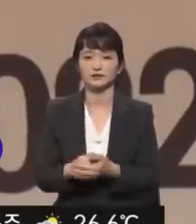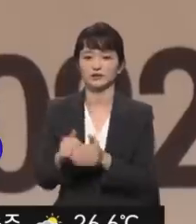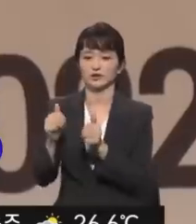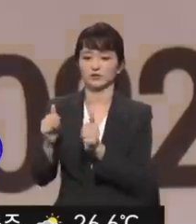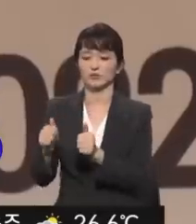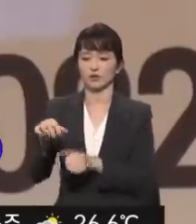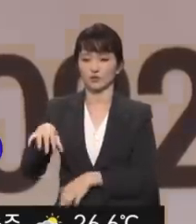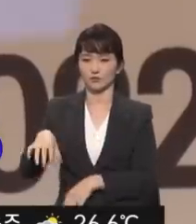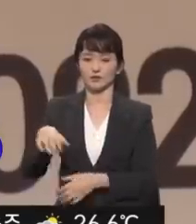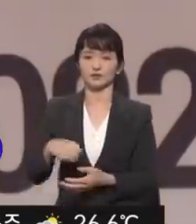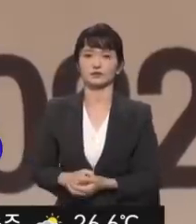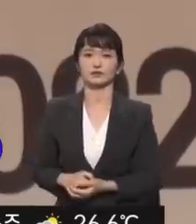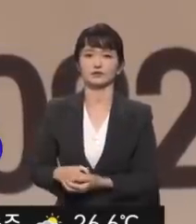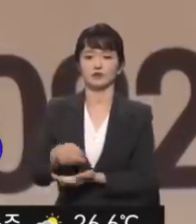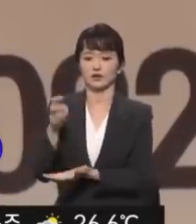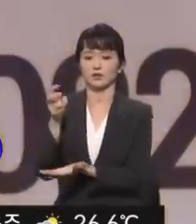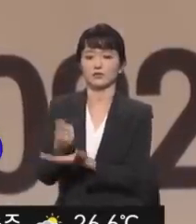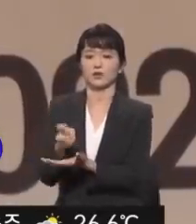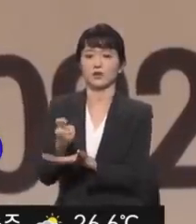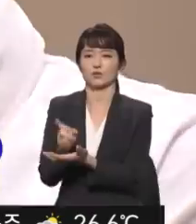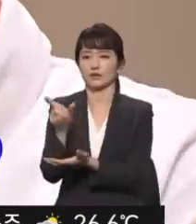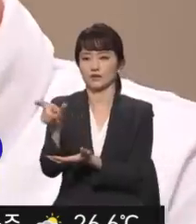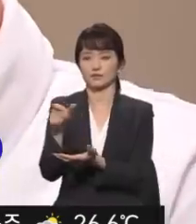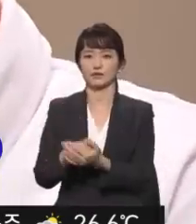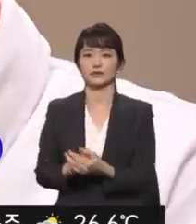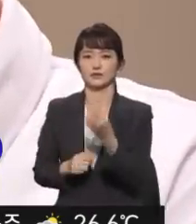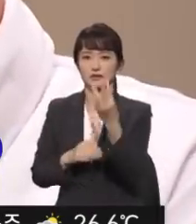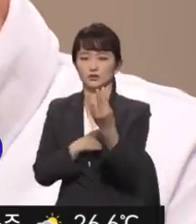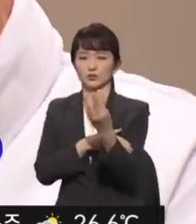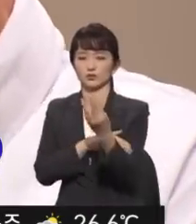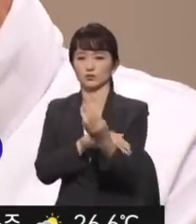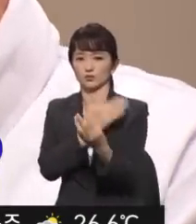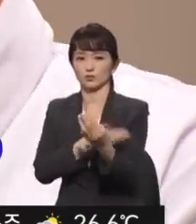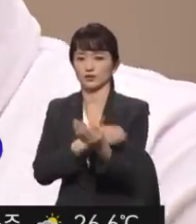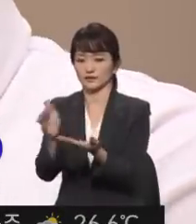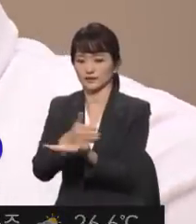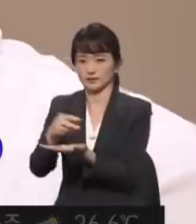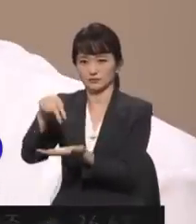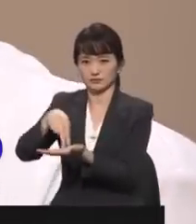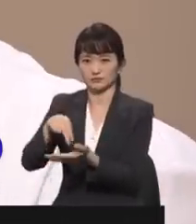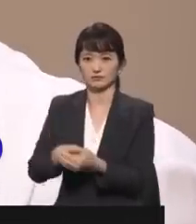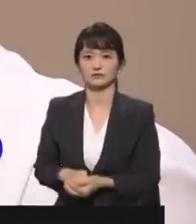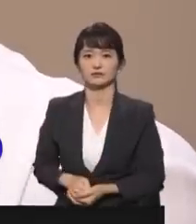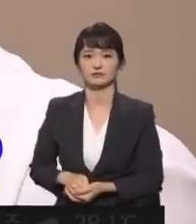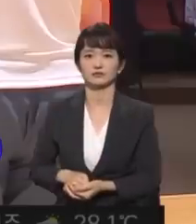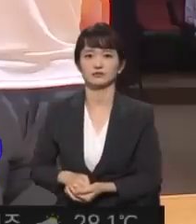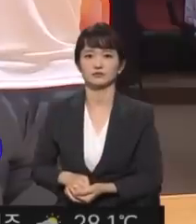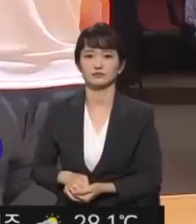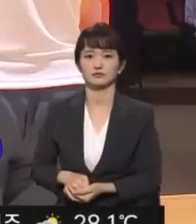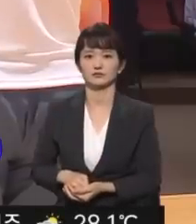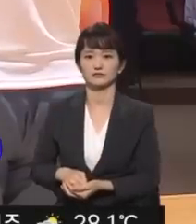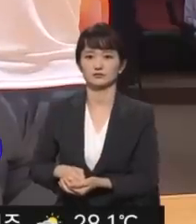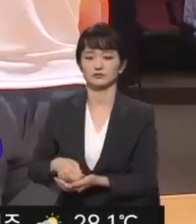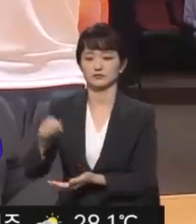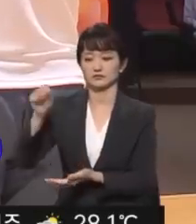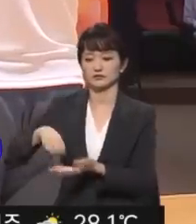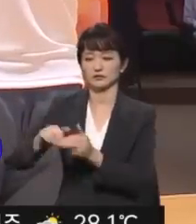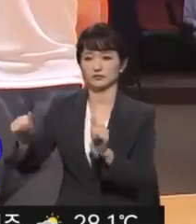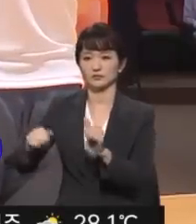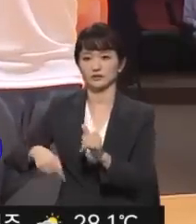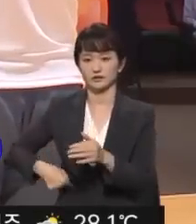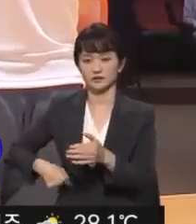사법부가 내린 헌법에 의해서 보장된 의 3권 분립 아닙니까 em 법관이 법과 양심에 따라서 판결을 내렸는데 그 마저도